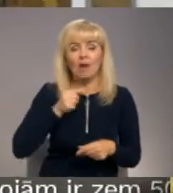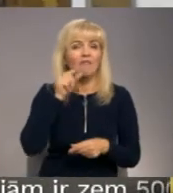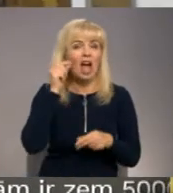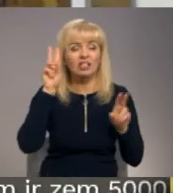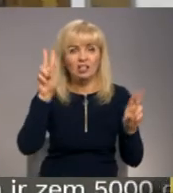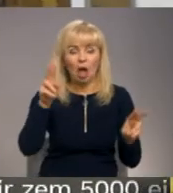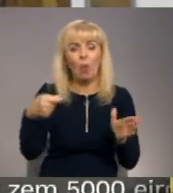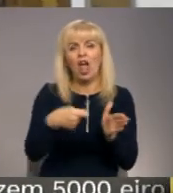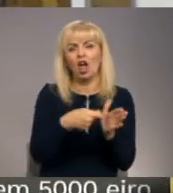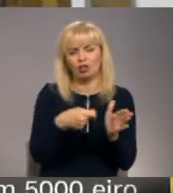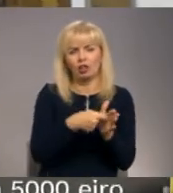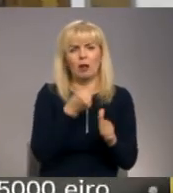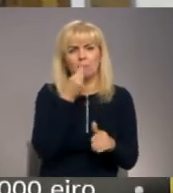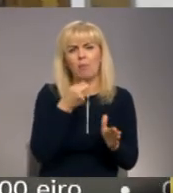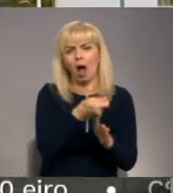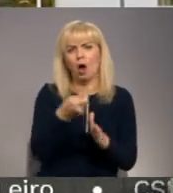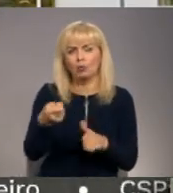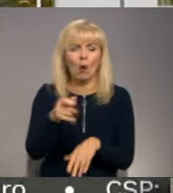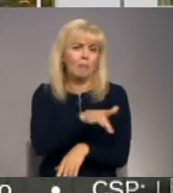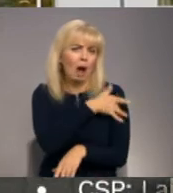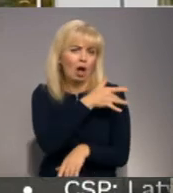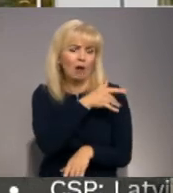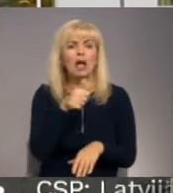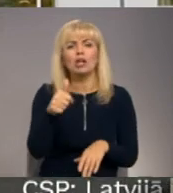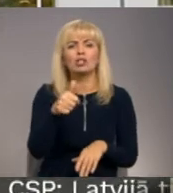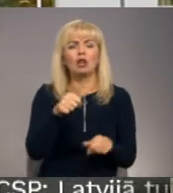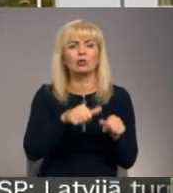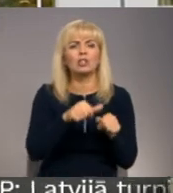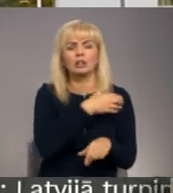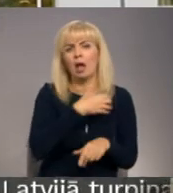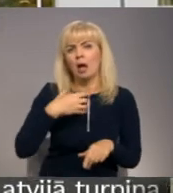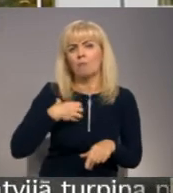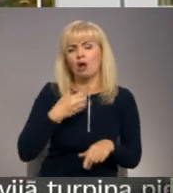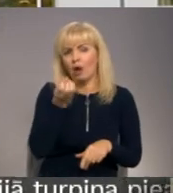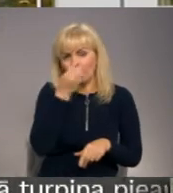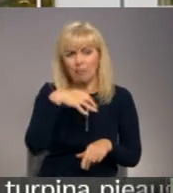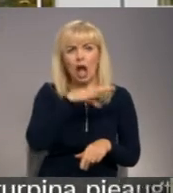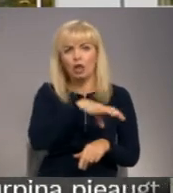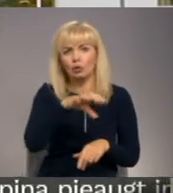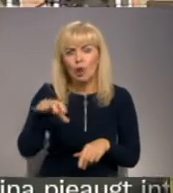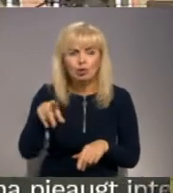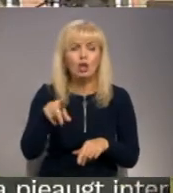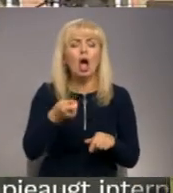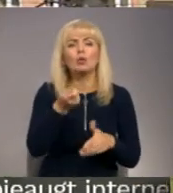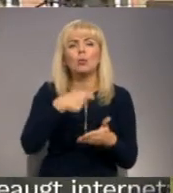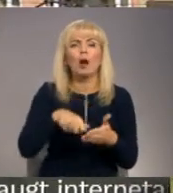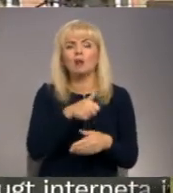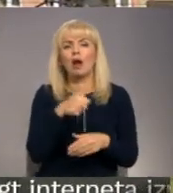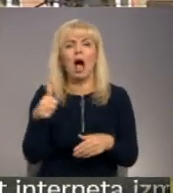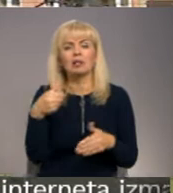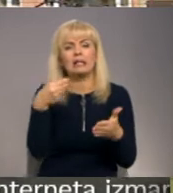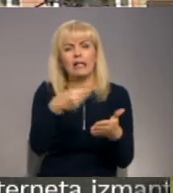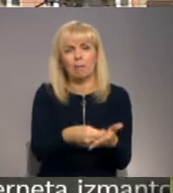par ēdināšanas pakalpojumu nodrošināšanu 6 Siguldas pašvaldības bērnu dārzos noslēgts pamatojoties uz ārkārtas